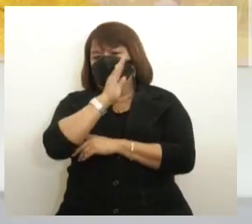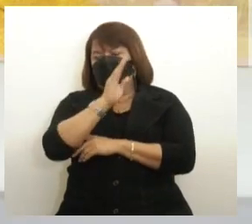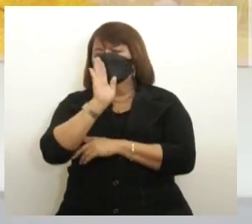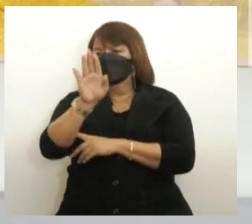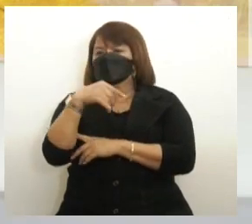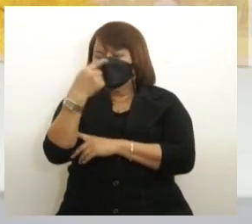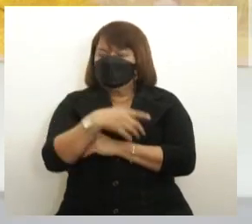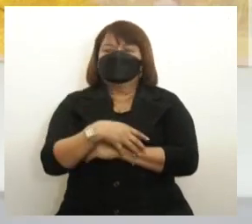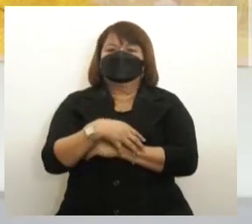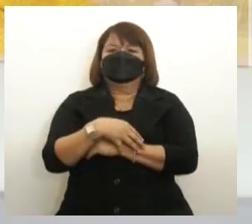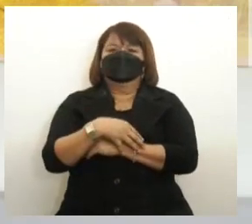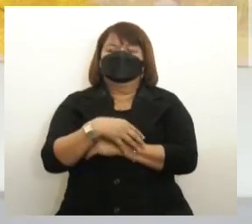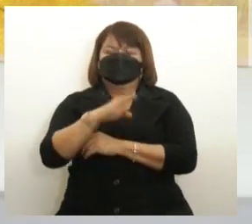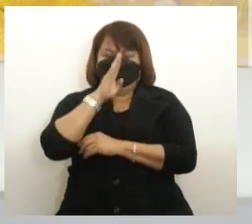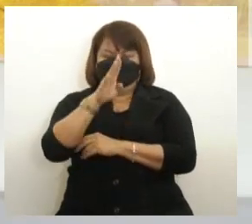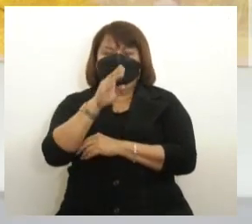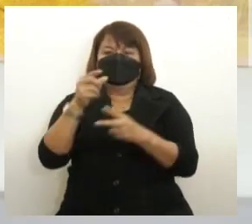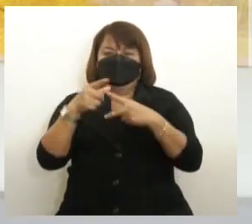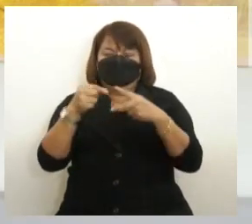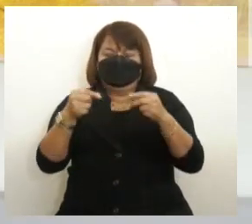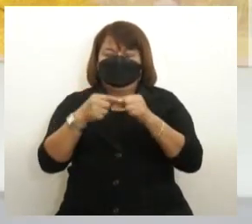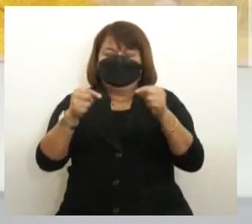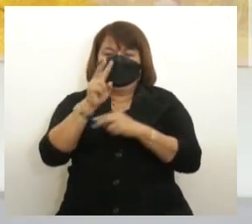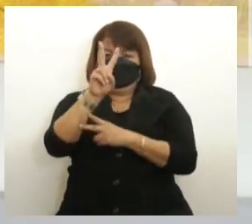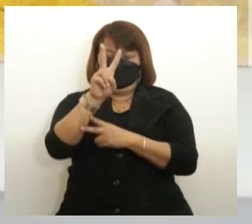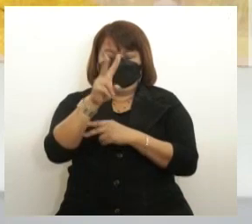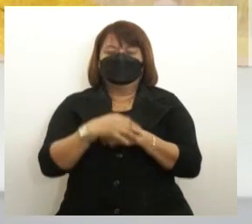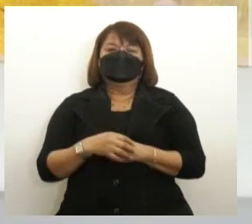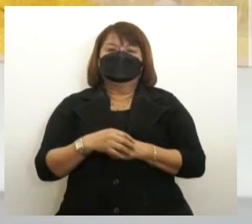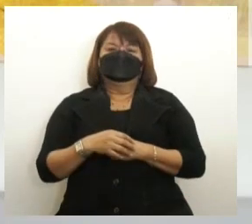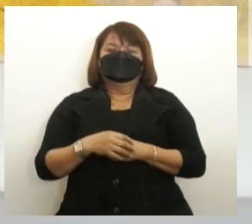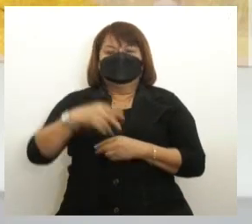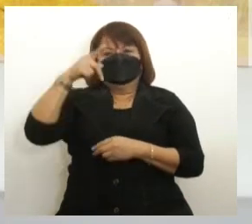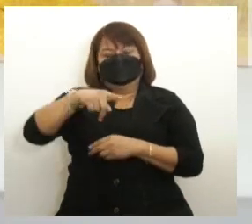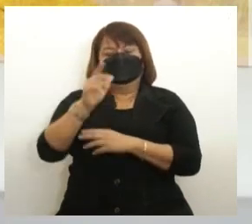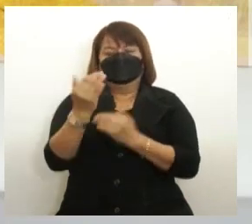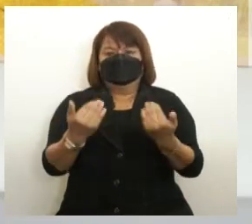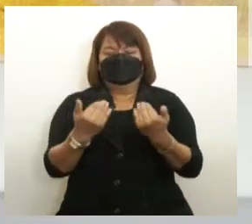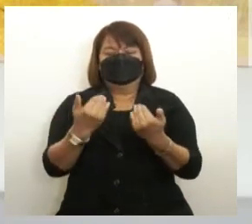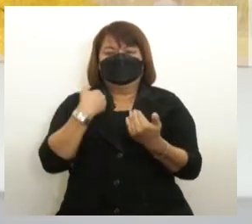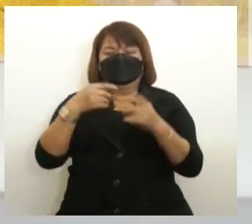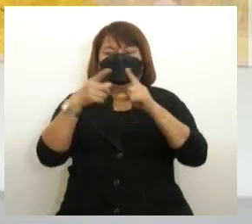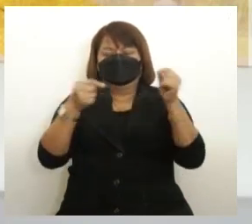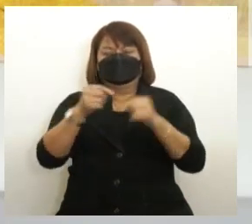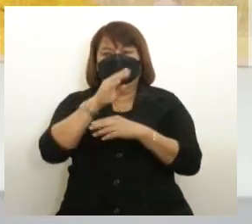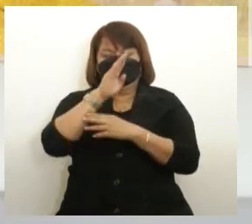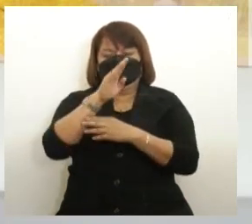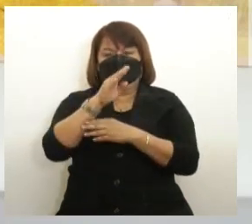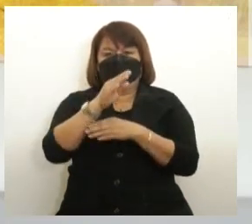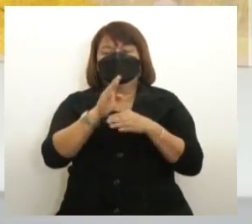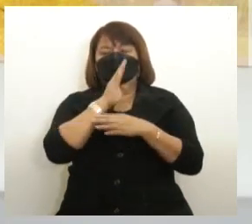ดยเด็ดขาดก็ขอสื่อสารเป็นเรื่องที่สองครับในพุธนี้ก็คงมีประเด็นที่อยากจะน